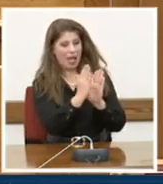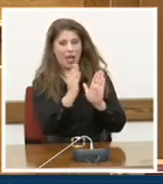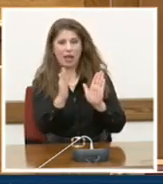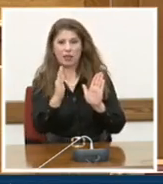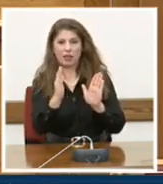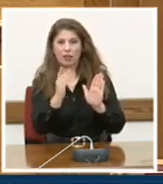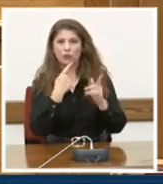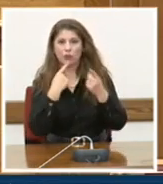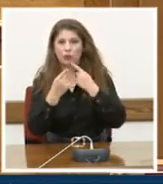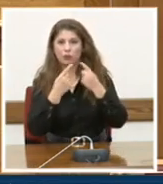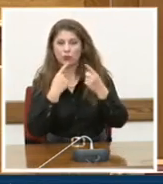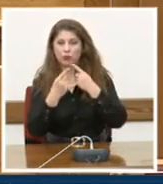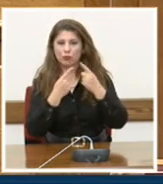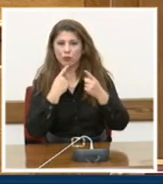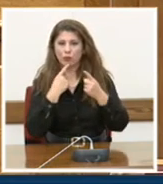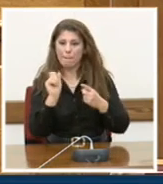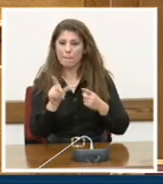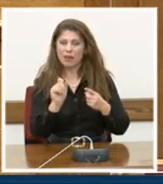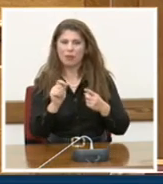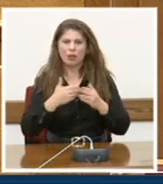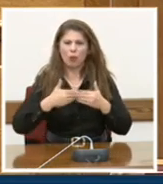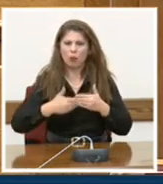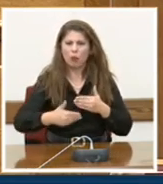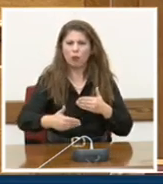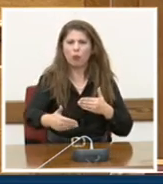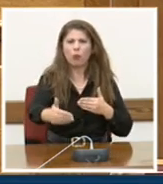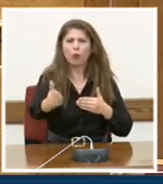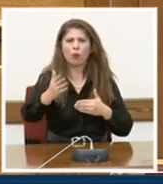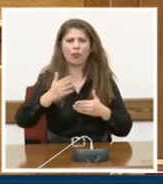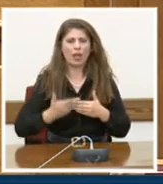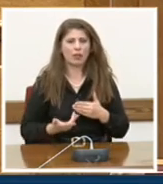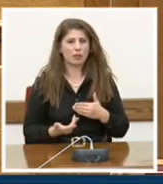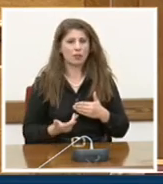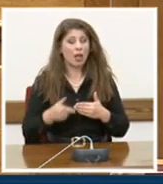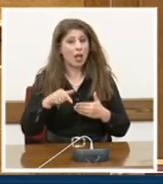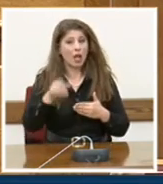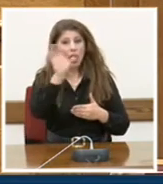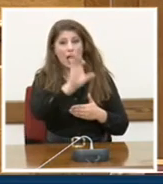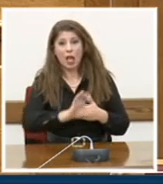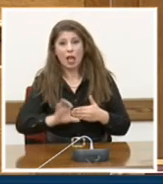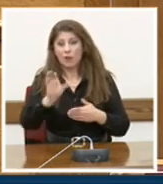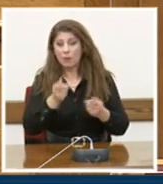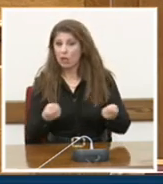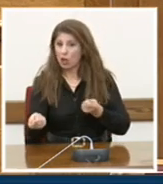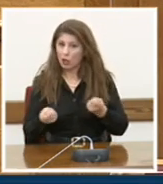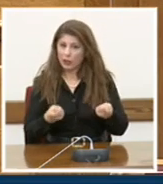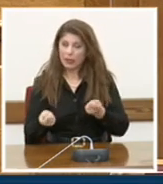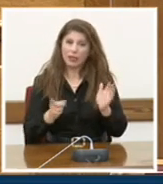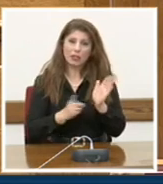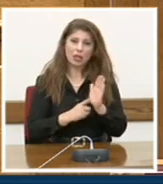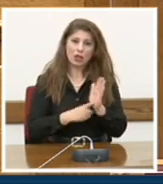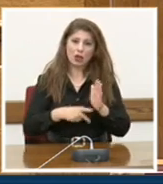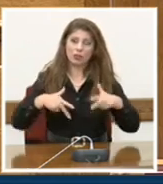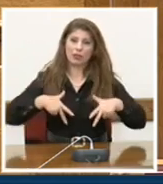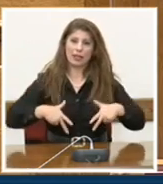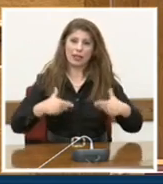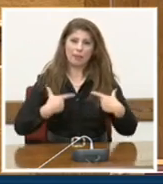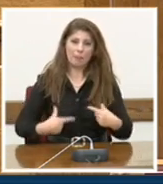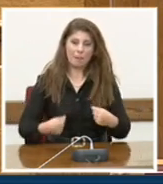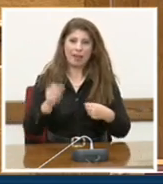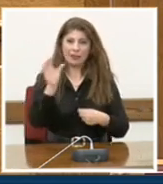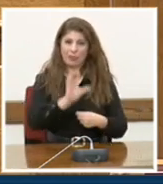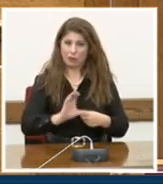μηνυμάτων για μεγάλο χρονικό διάστημα. Μιλάμε για τις ευρωπαϊκές οδηγίες και τους νόμους στα κράτη-μέλη της Ευρωπαϊκής